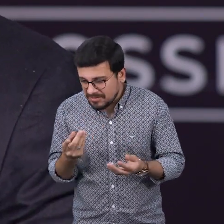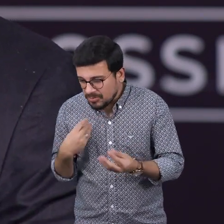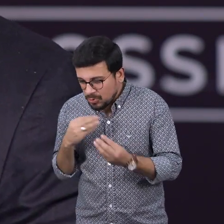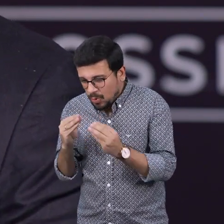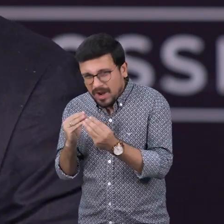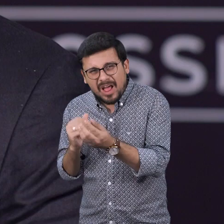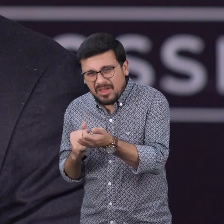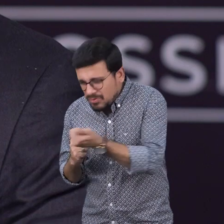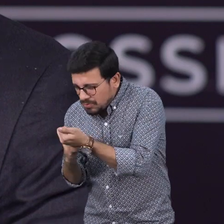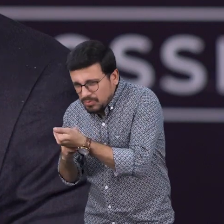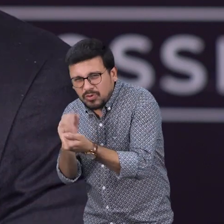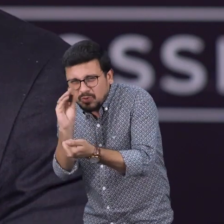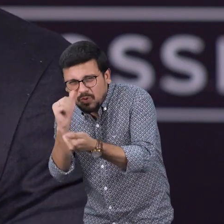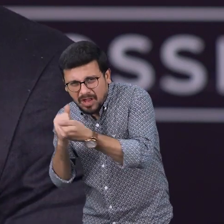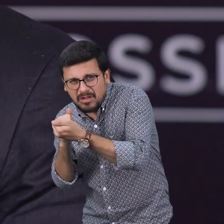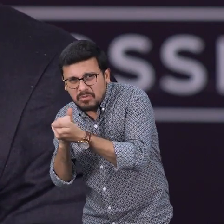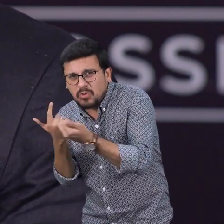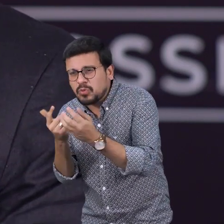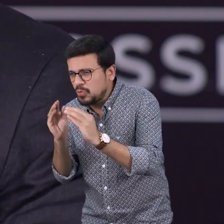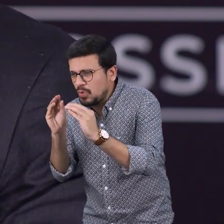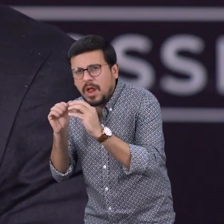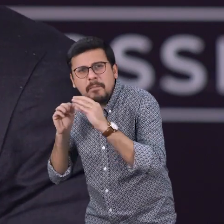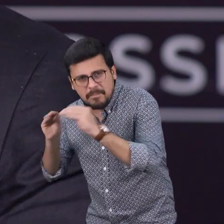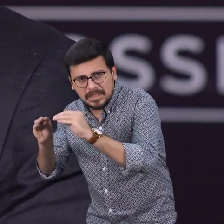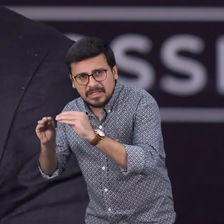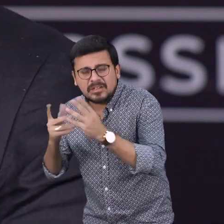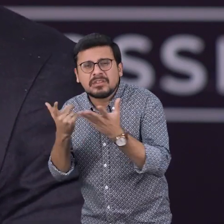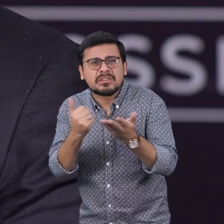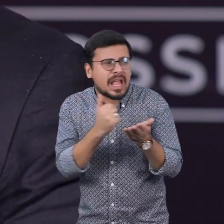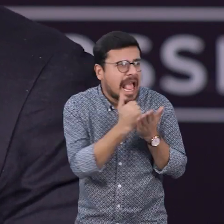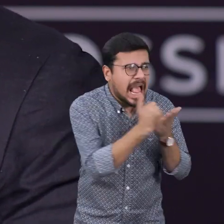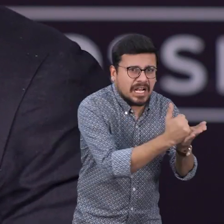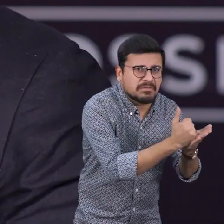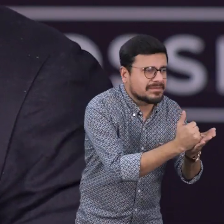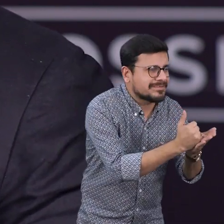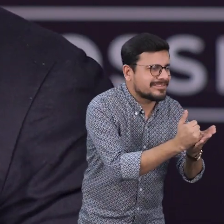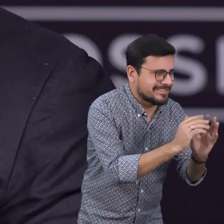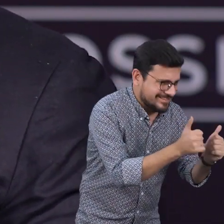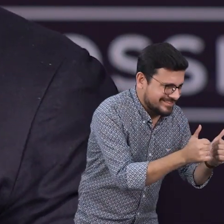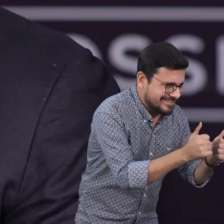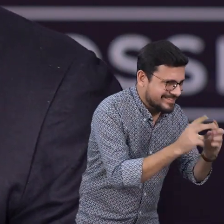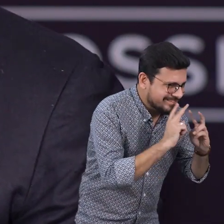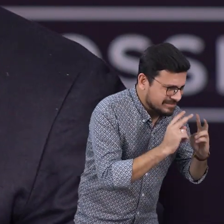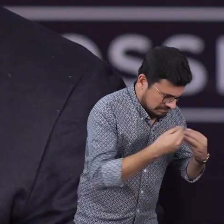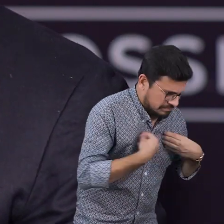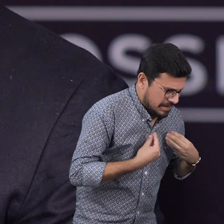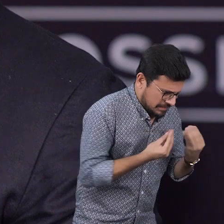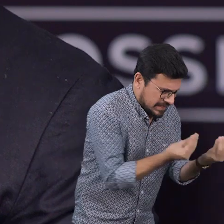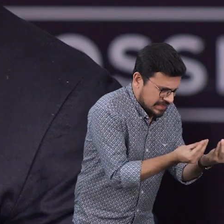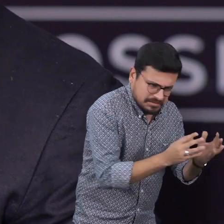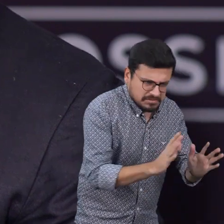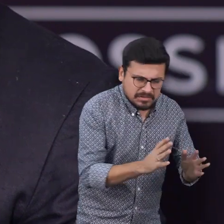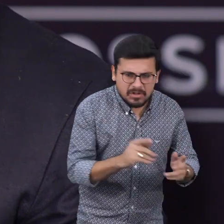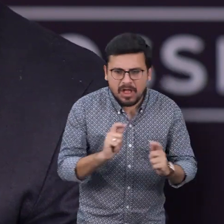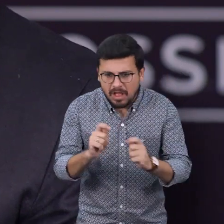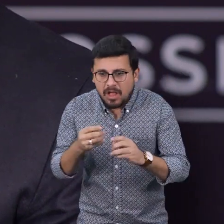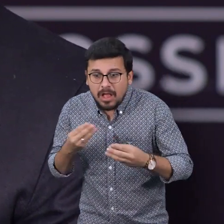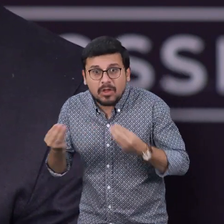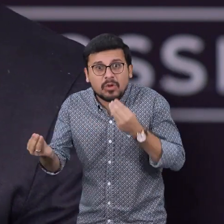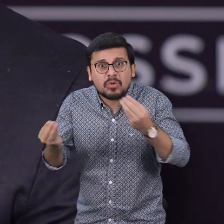اپنے ماں باپ کو چھوڑ سکتے ہو, بیکاز آئی ایم سم ون جو مجھے ایسا لگتا ہے کہ مطلب مائی پرپز ان